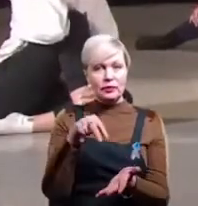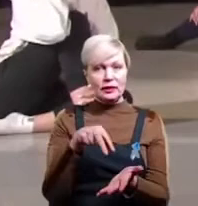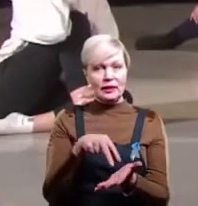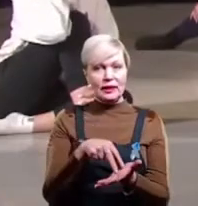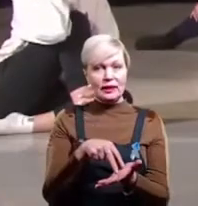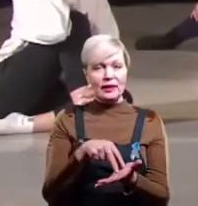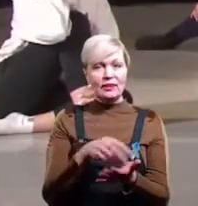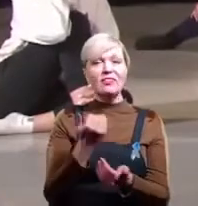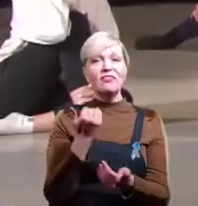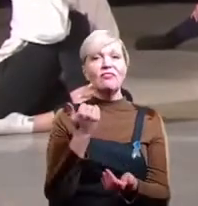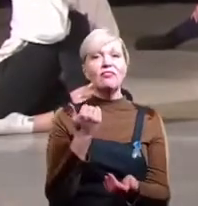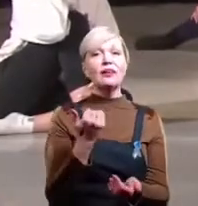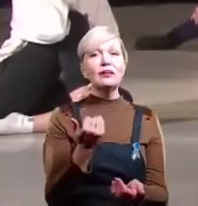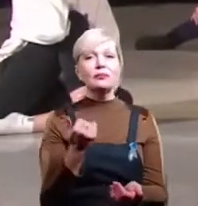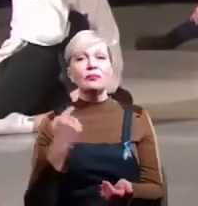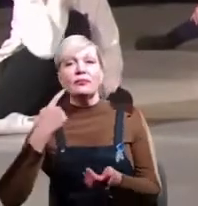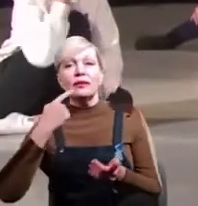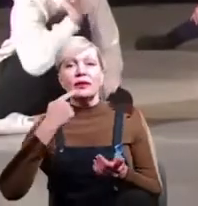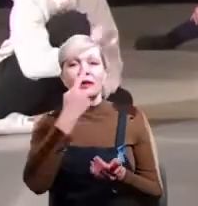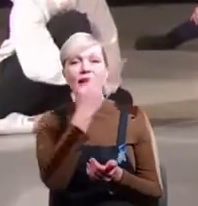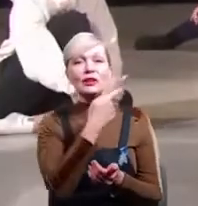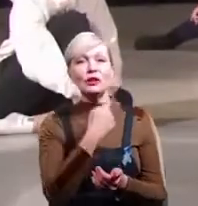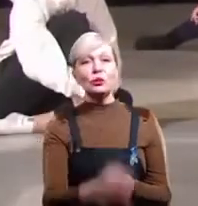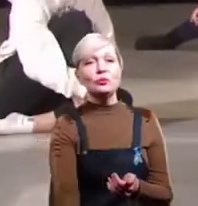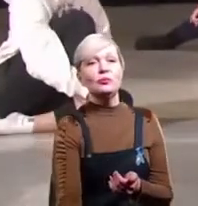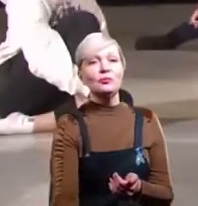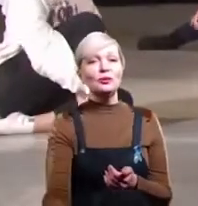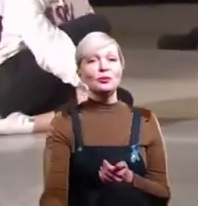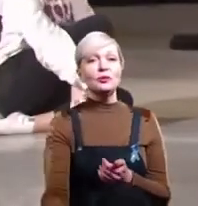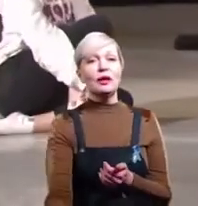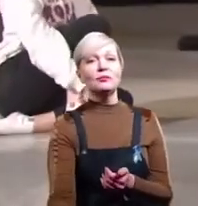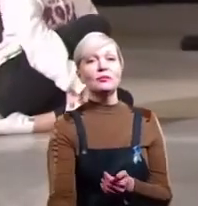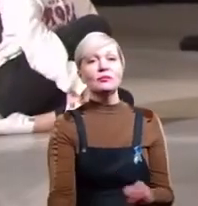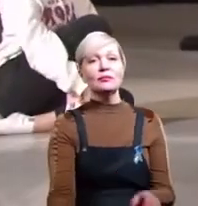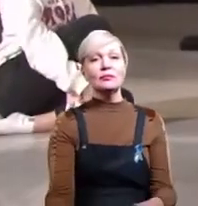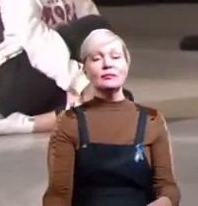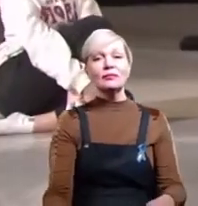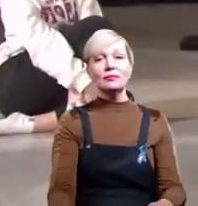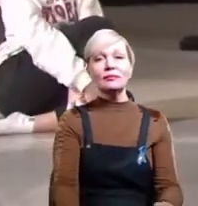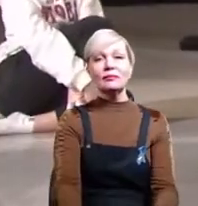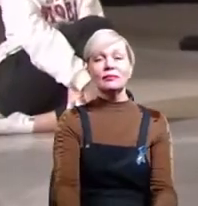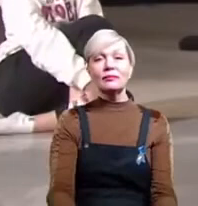вы лицом туда, девушки, лицом по направлению.